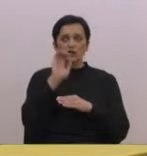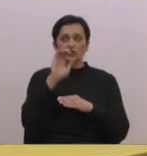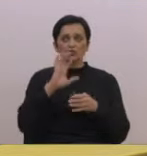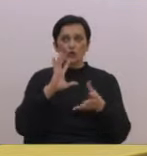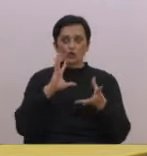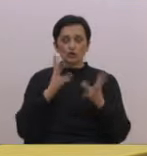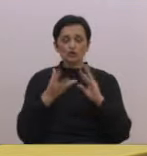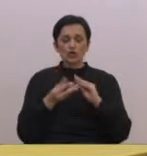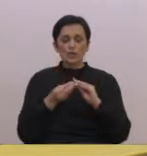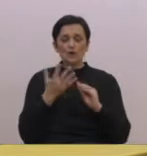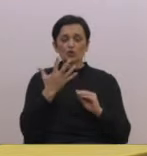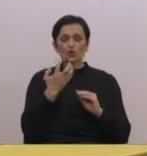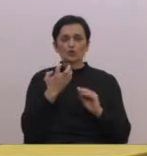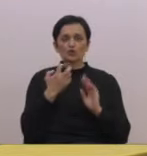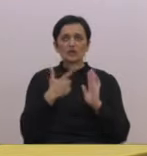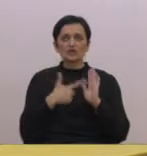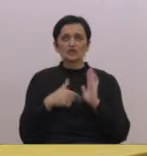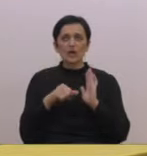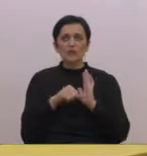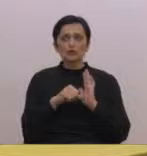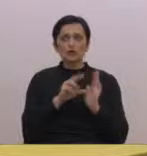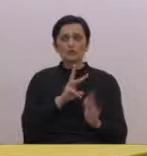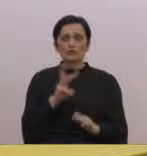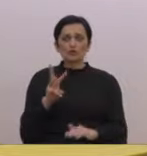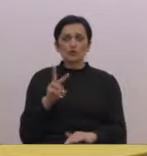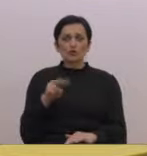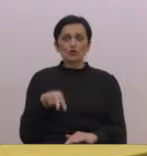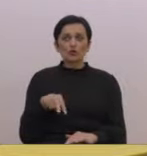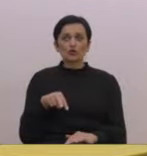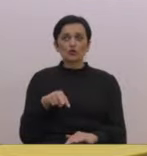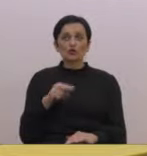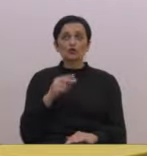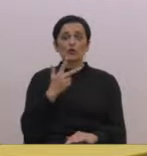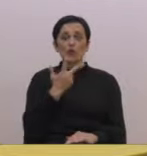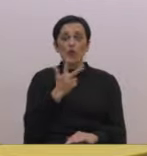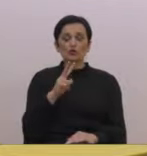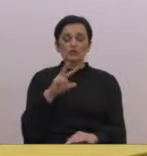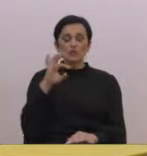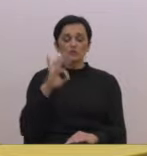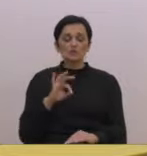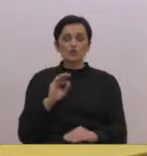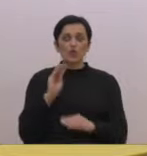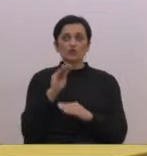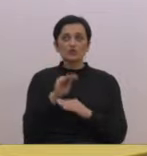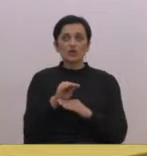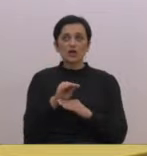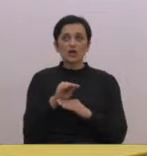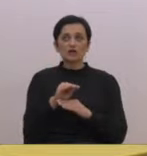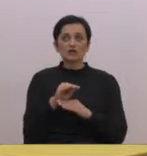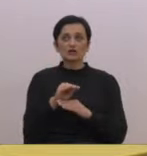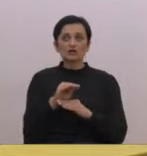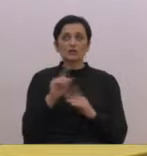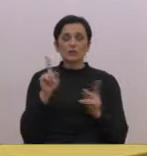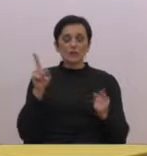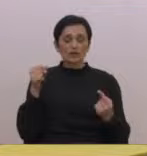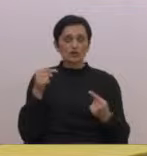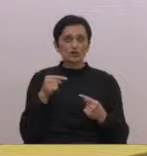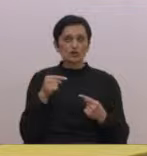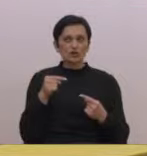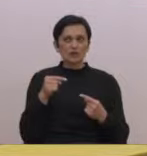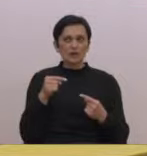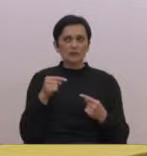ამ შეადგინა 516 მილიონი ლარი. ვექსპორტი 23%-ით გაიზარდა. შესაბამისად